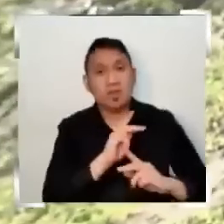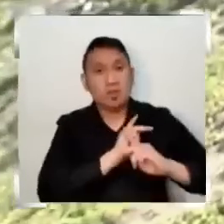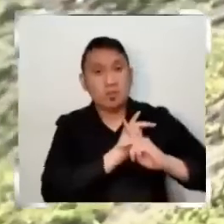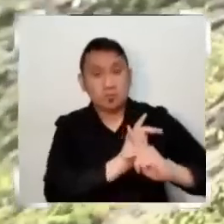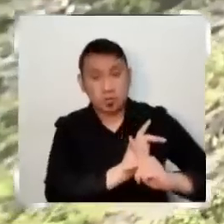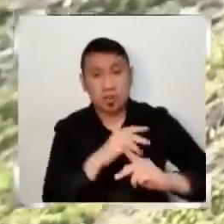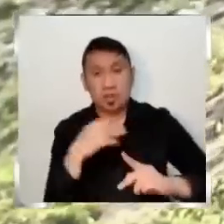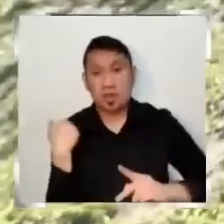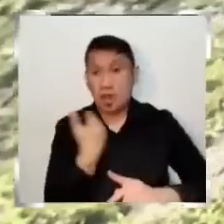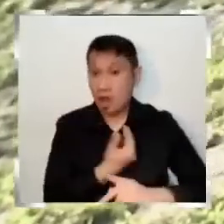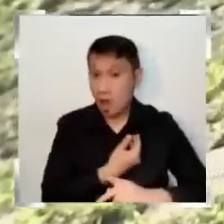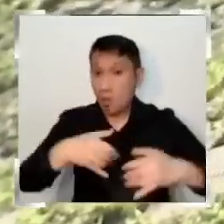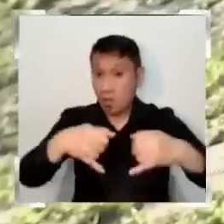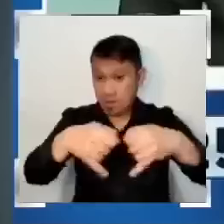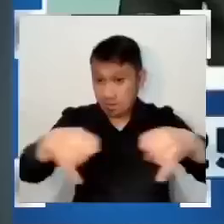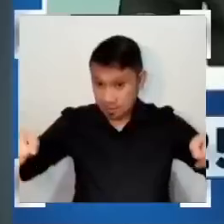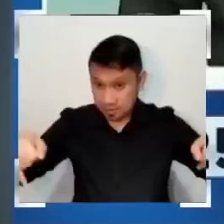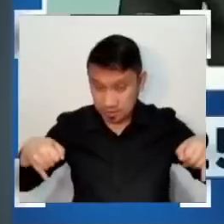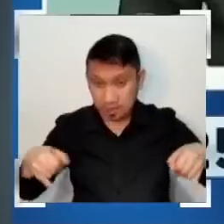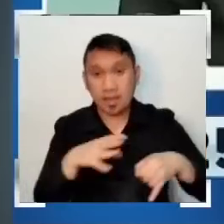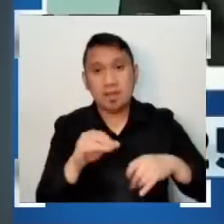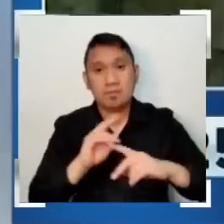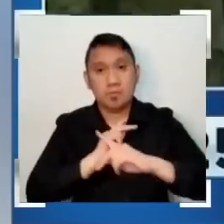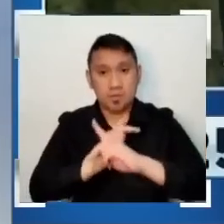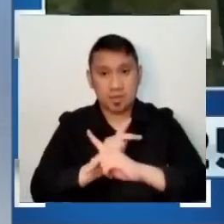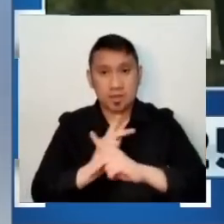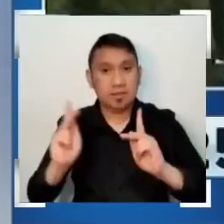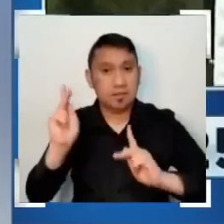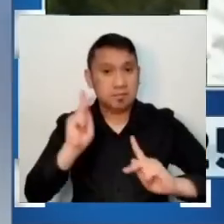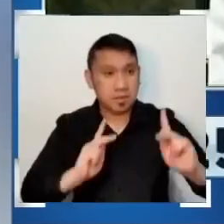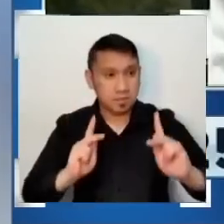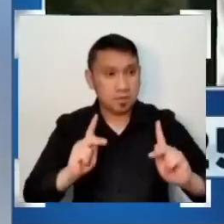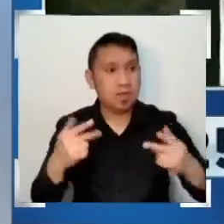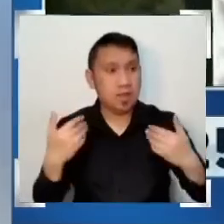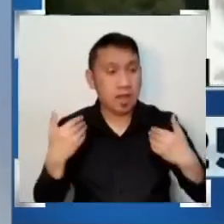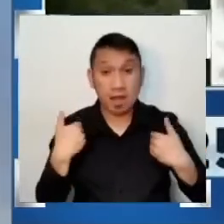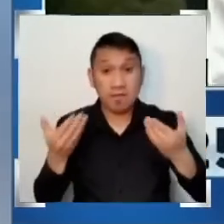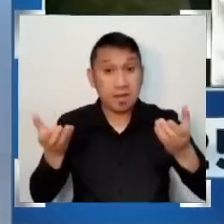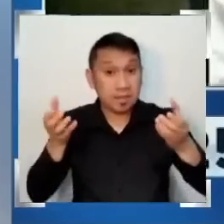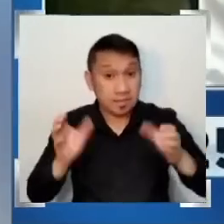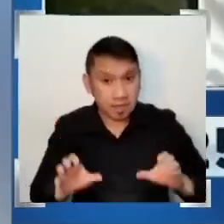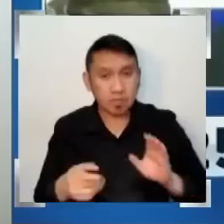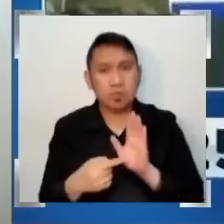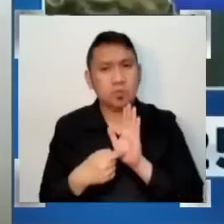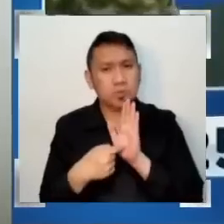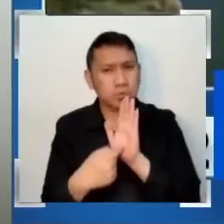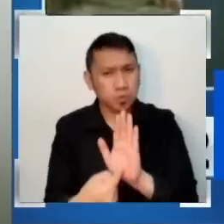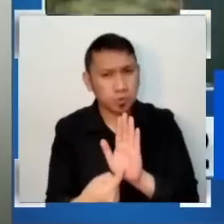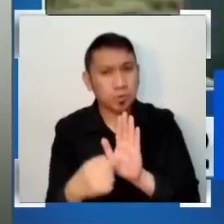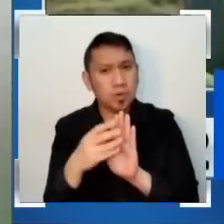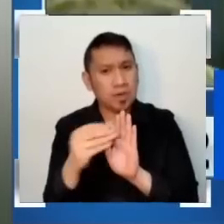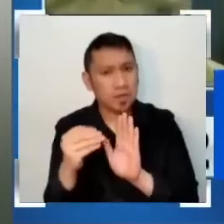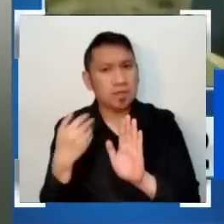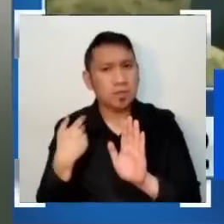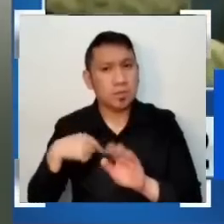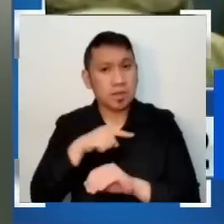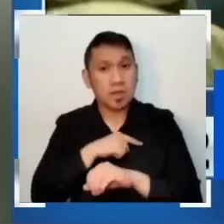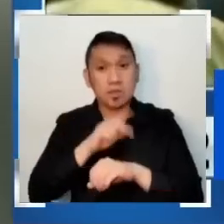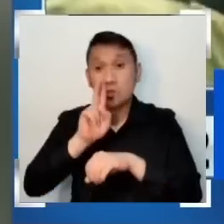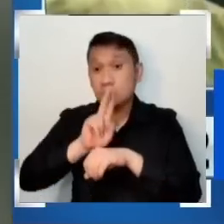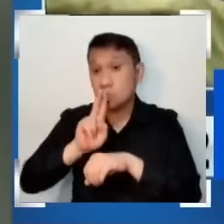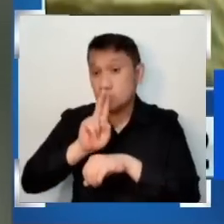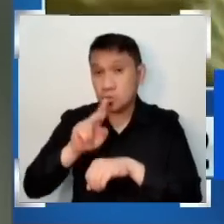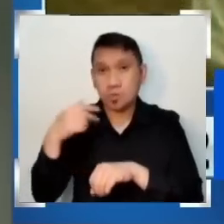teritoryo at mamamayan. Ito ay pagkakataon natin para makita natin at magamit din yung mga